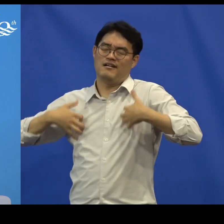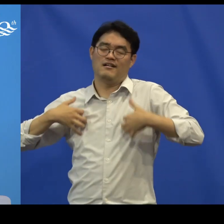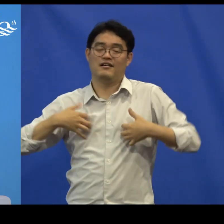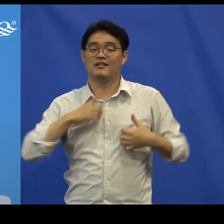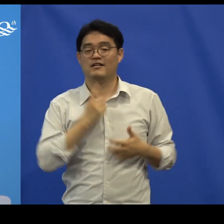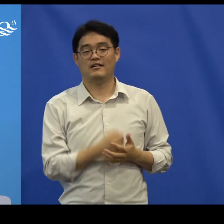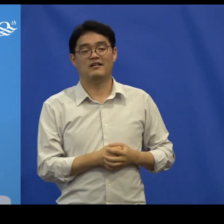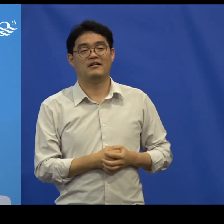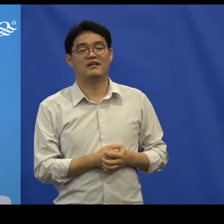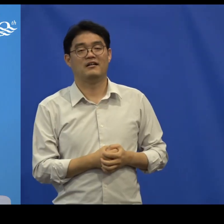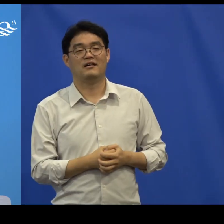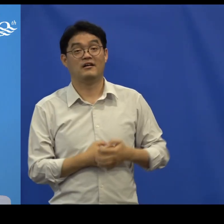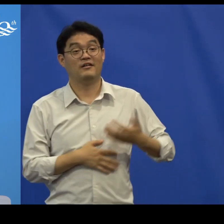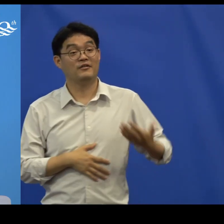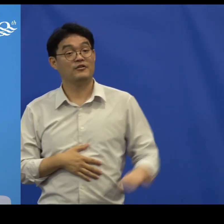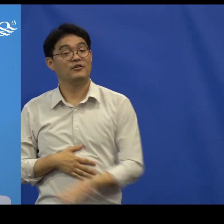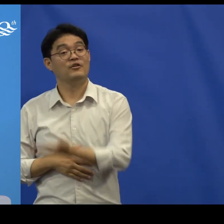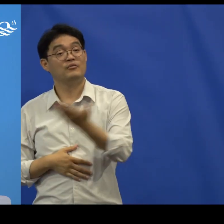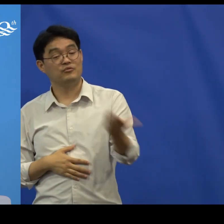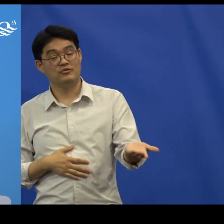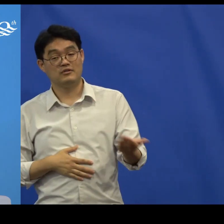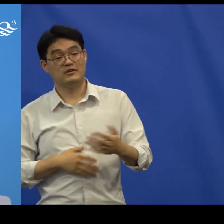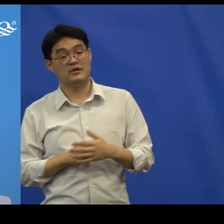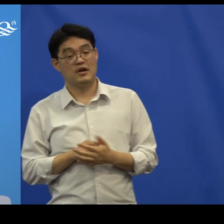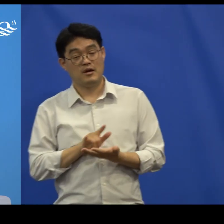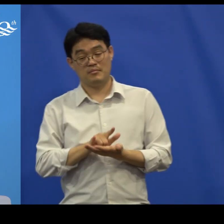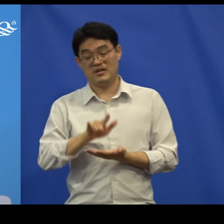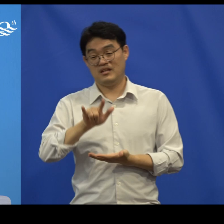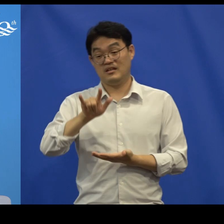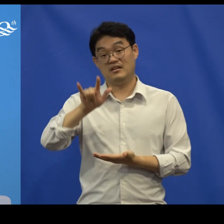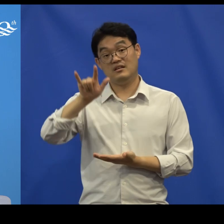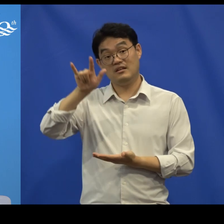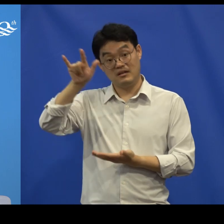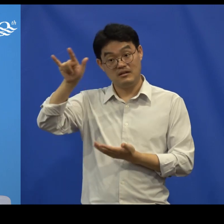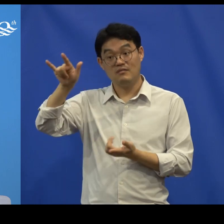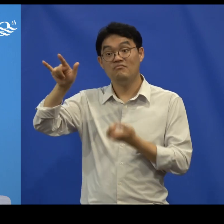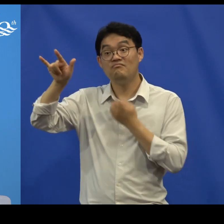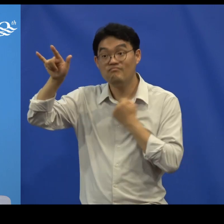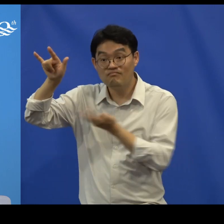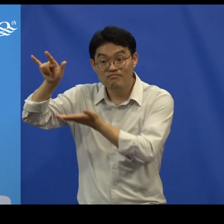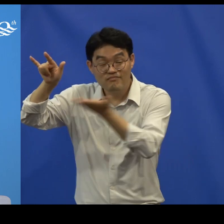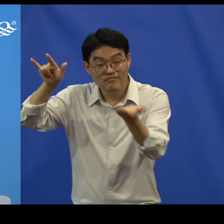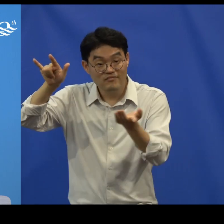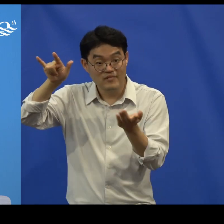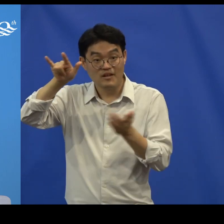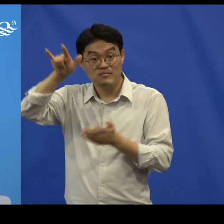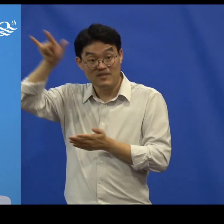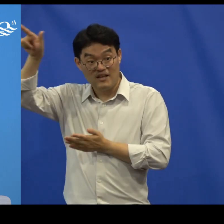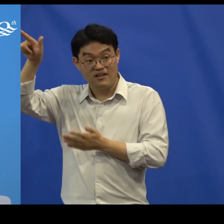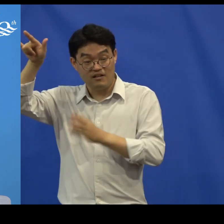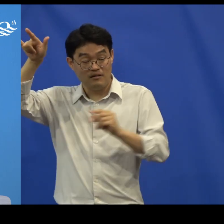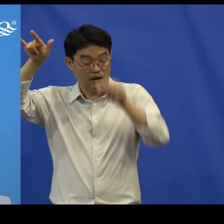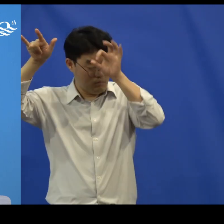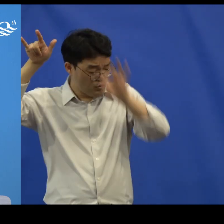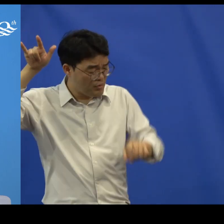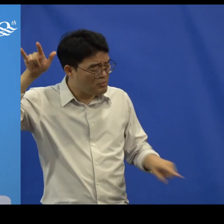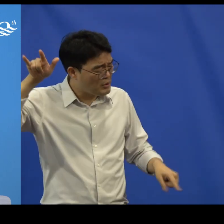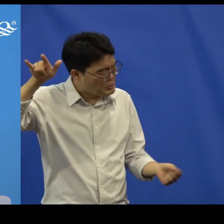보면요, 다 조금만 안 보여요. 여기서 보면 굉장히 크게 보이는데, 그러니까 영원의 세계를 보면서 가끔 땅을